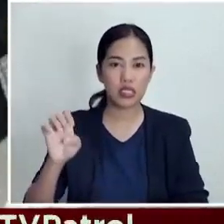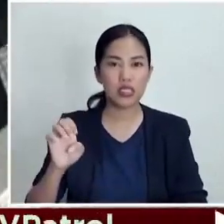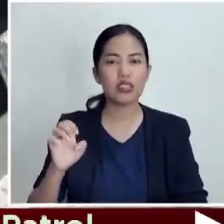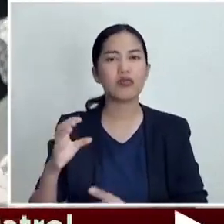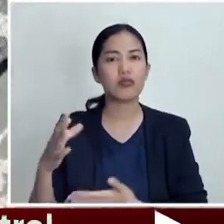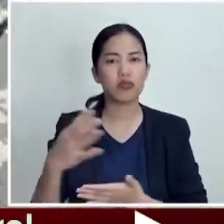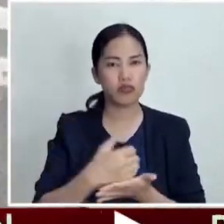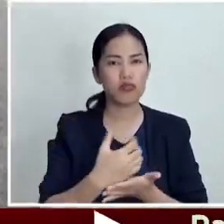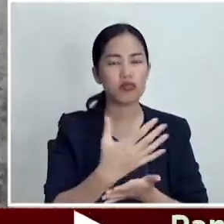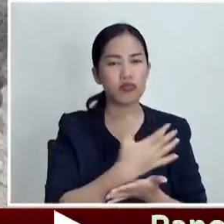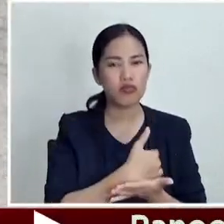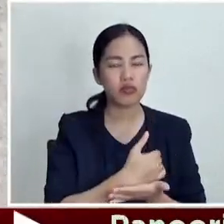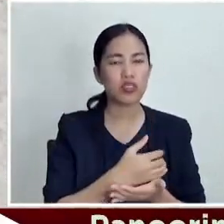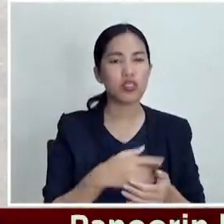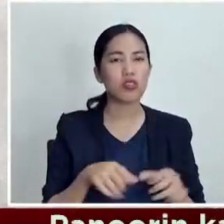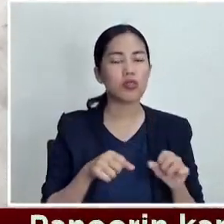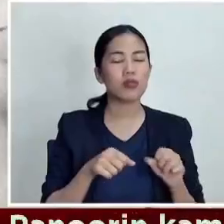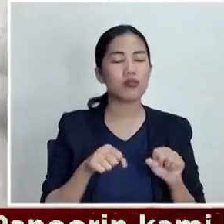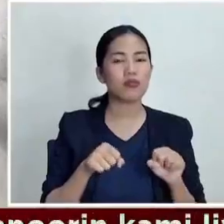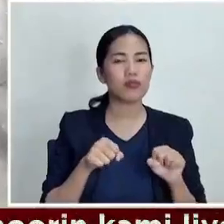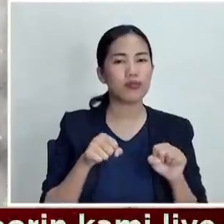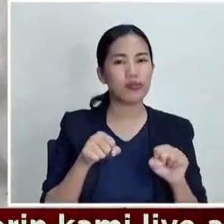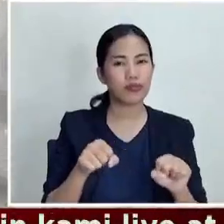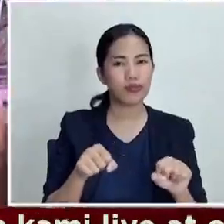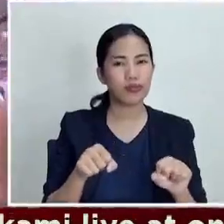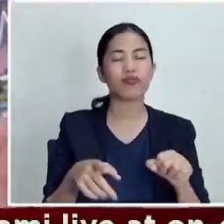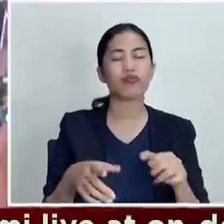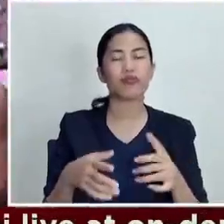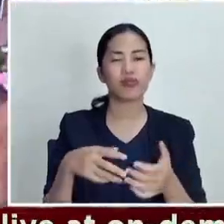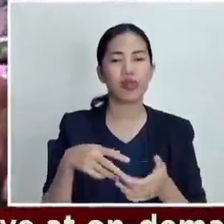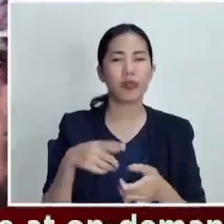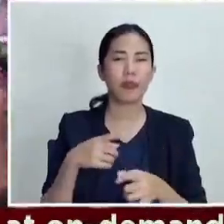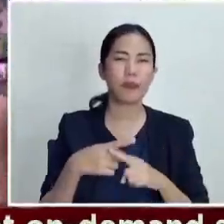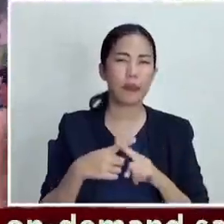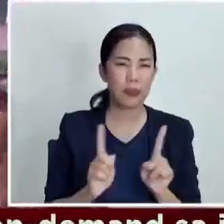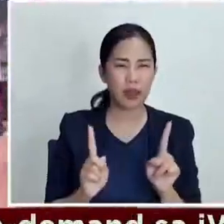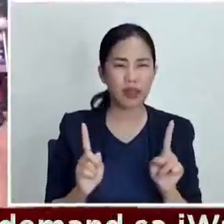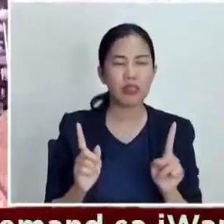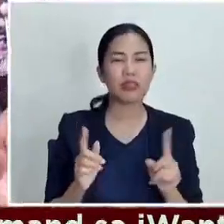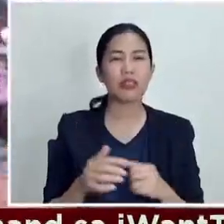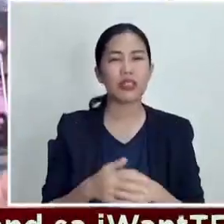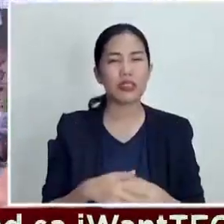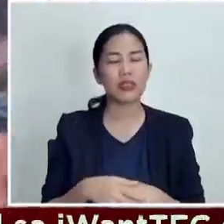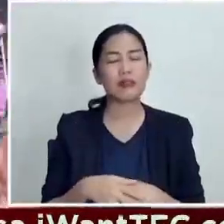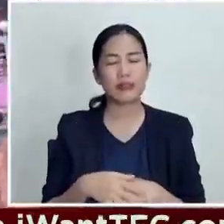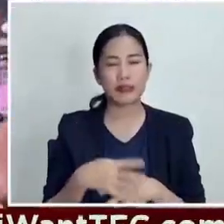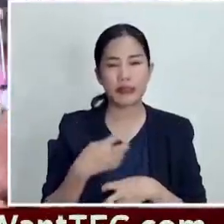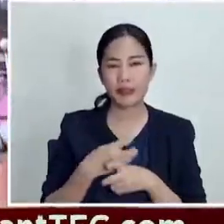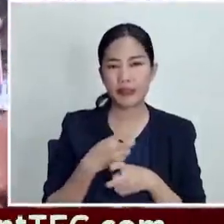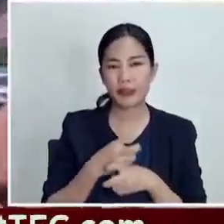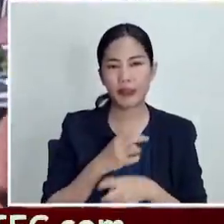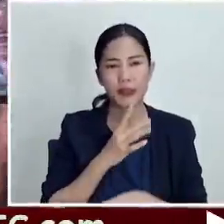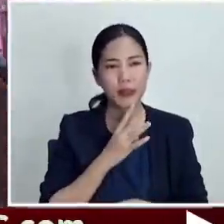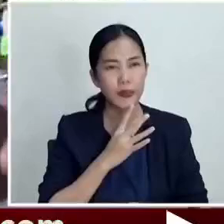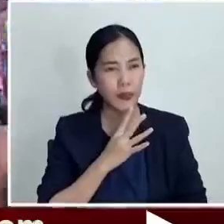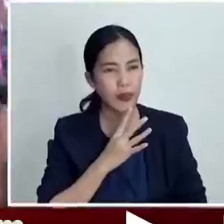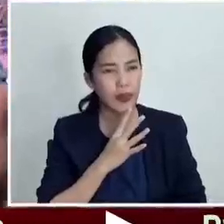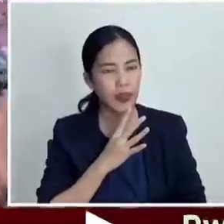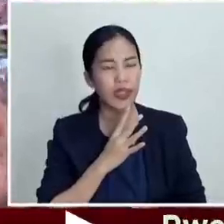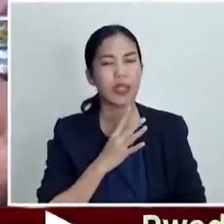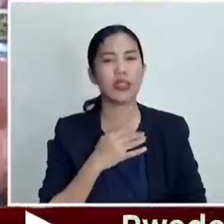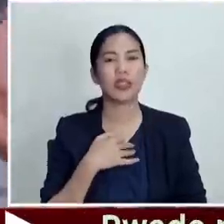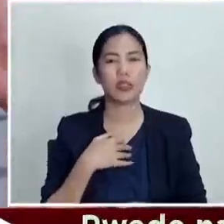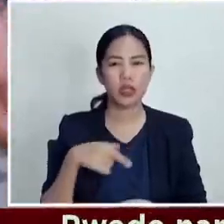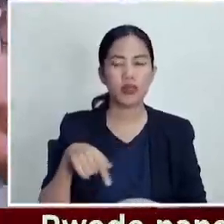kanyang pangangalakal, hirap naman si Nanding sa pagkilos at pagsasalita dahilan sa kanyang cerebral palsy.